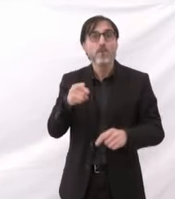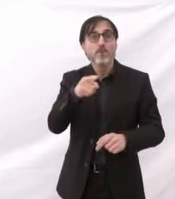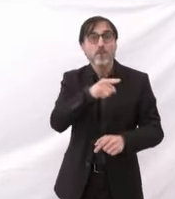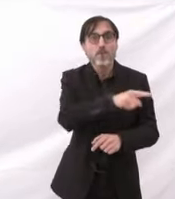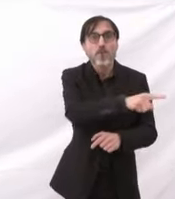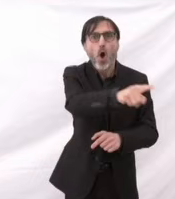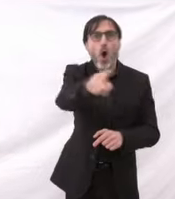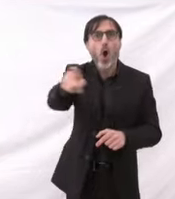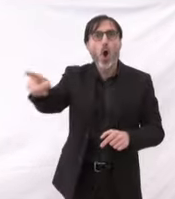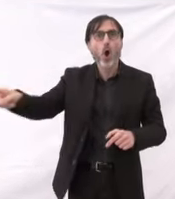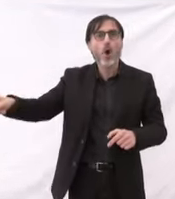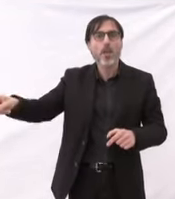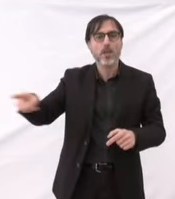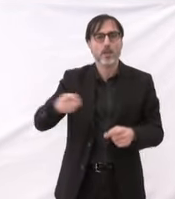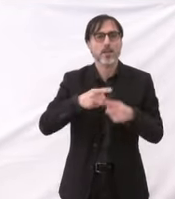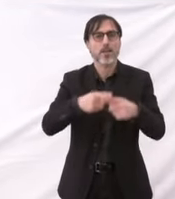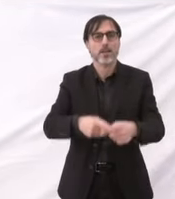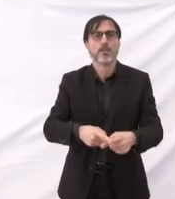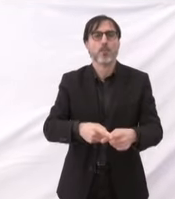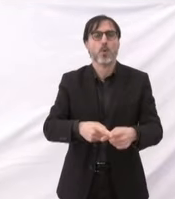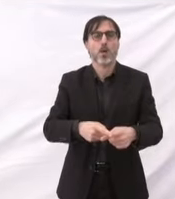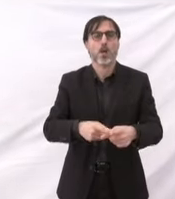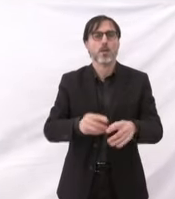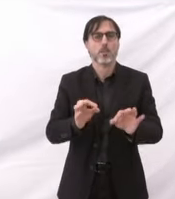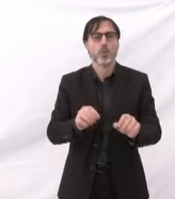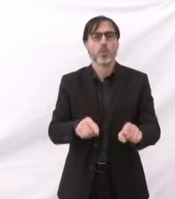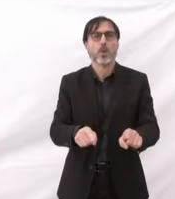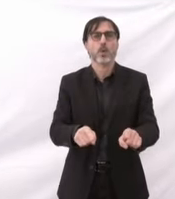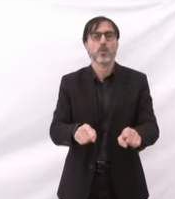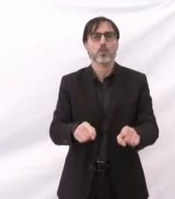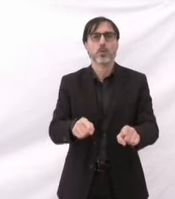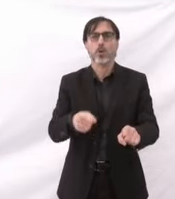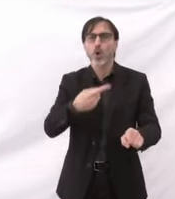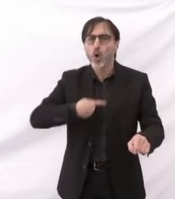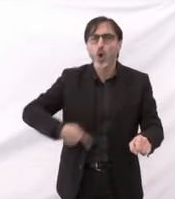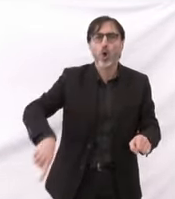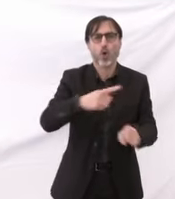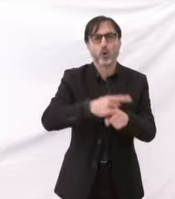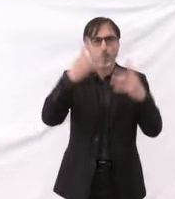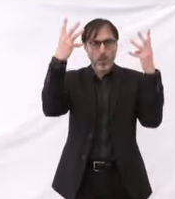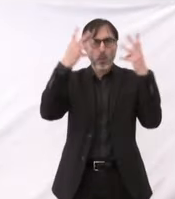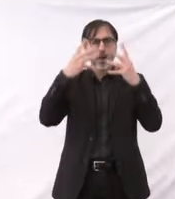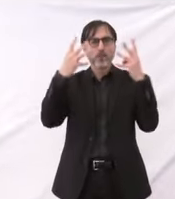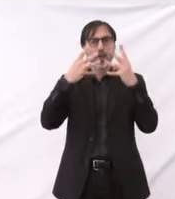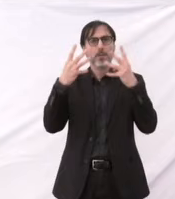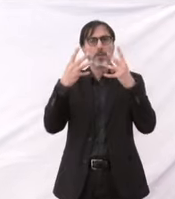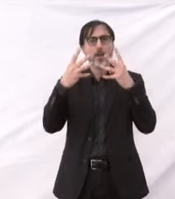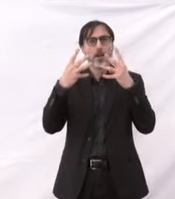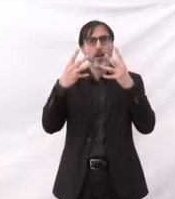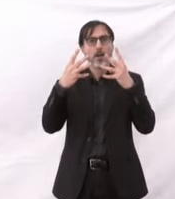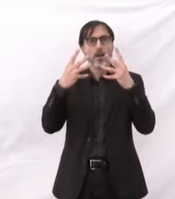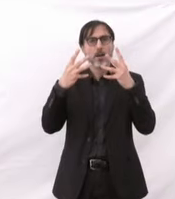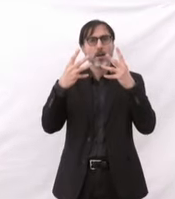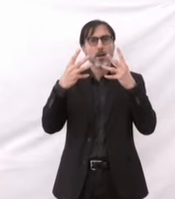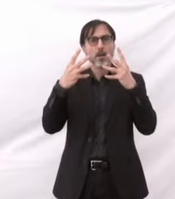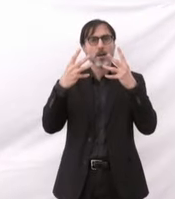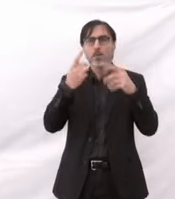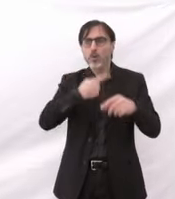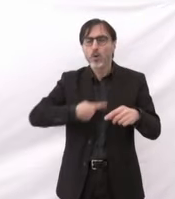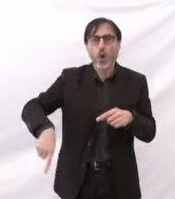Voi testimoniate questo. Tocca a noi riflettere, ma anche a